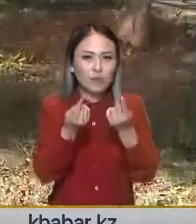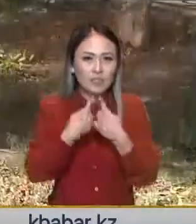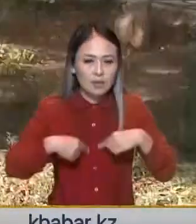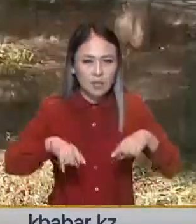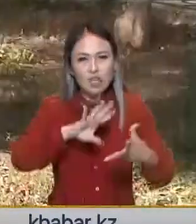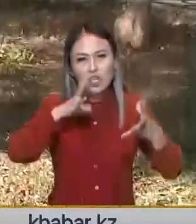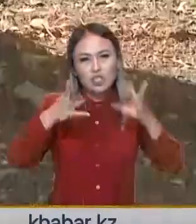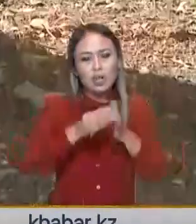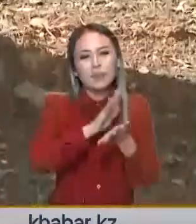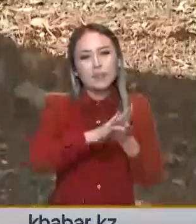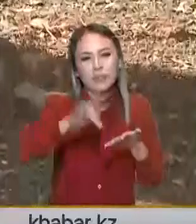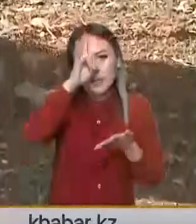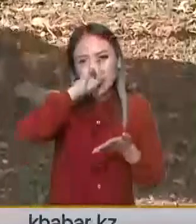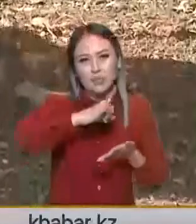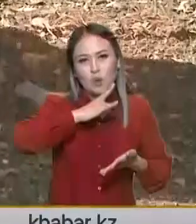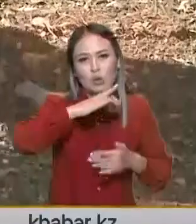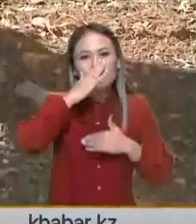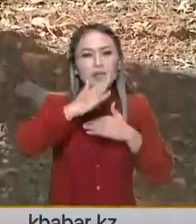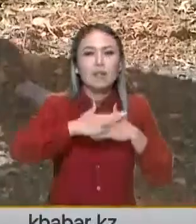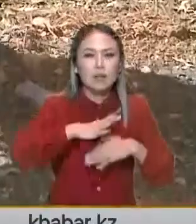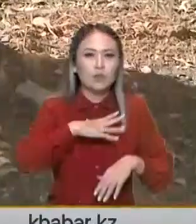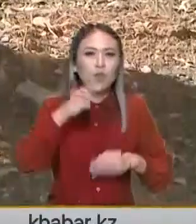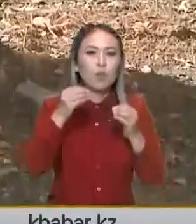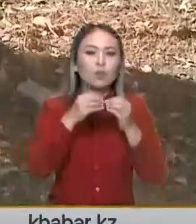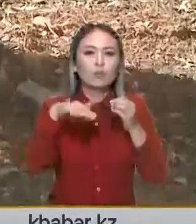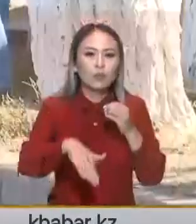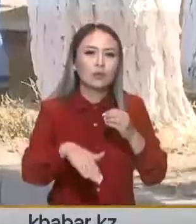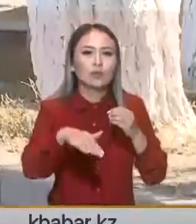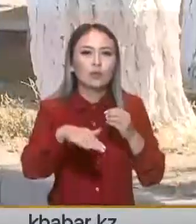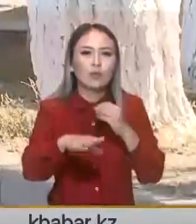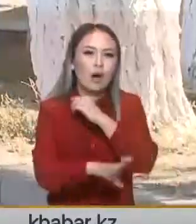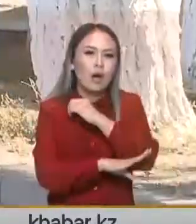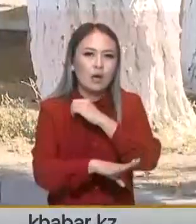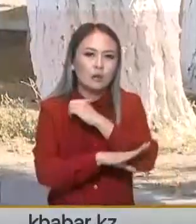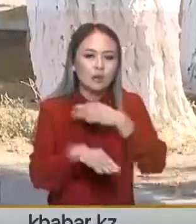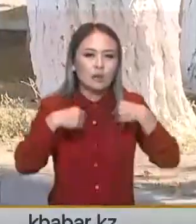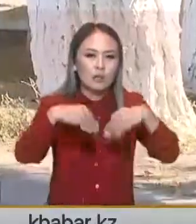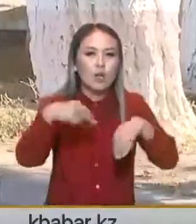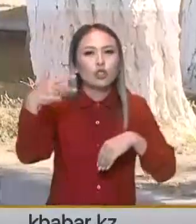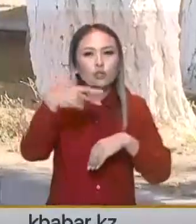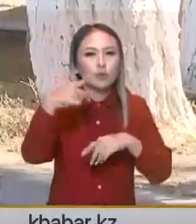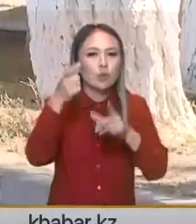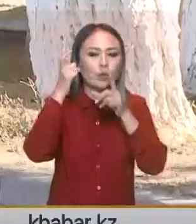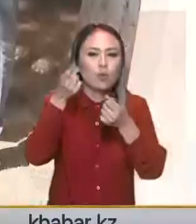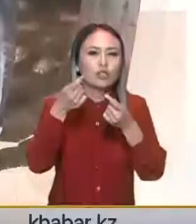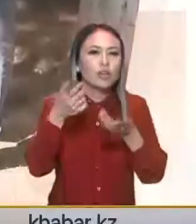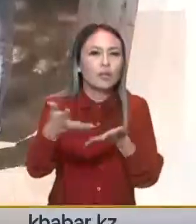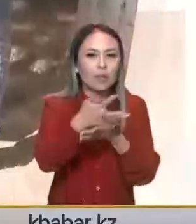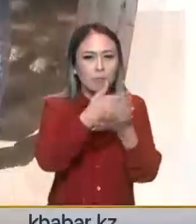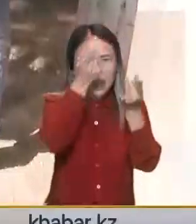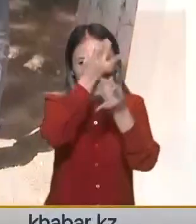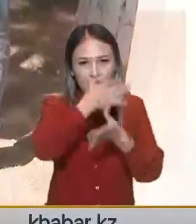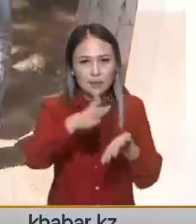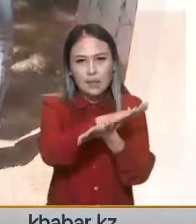да ұйымдастырылған. Жалпы таза Қазақстан науқаны басталғалы өңірде 10 мың түп ағаш отырғызылып, 3 мың тонна қоқыс